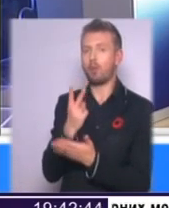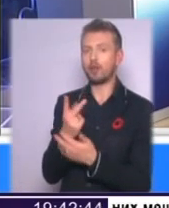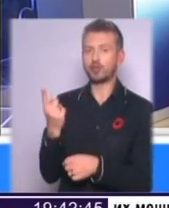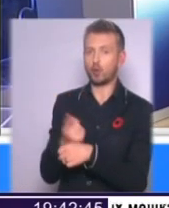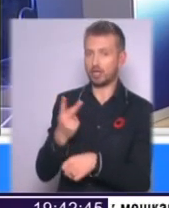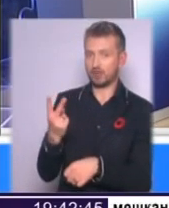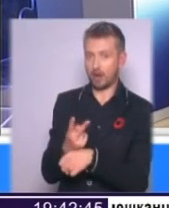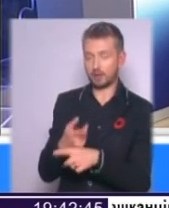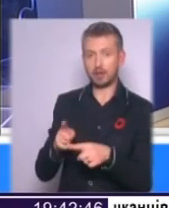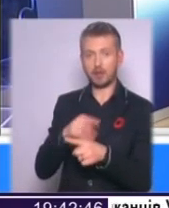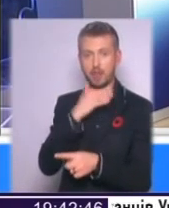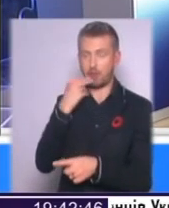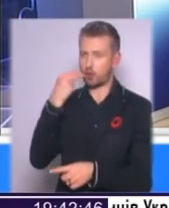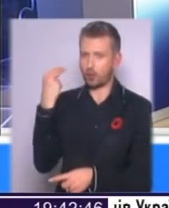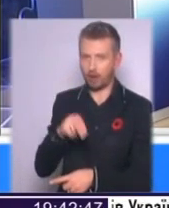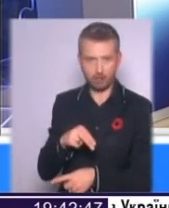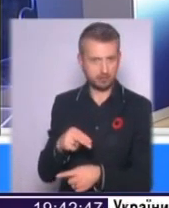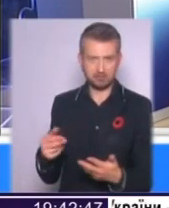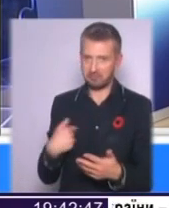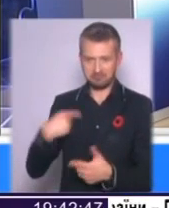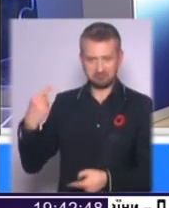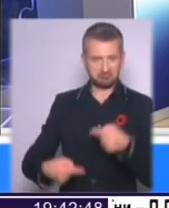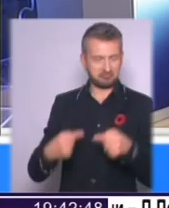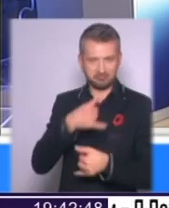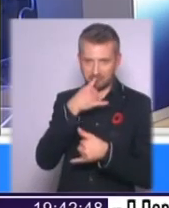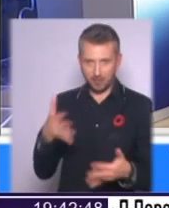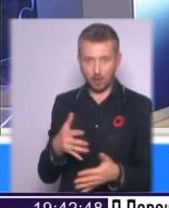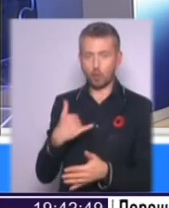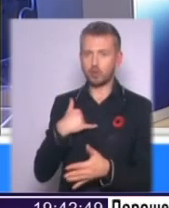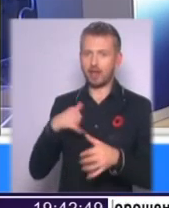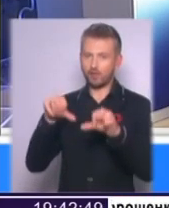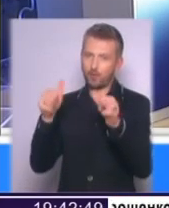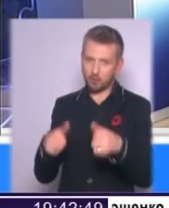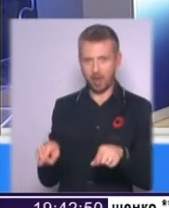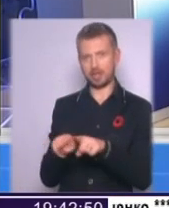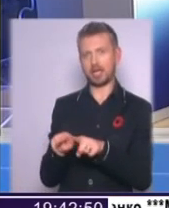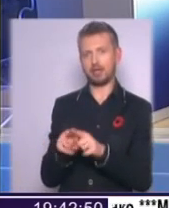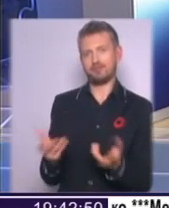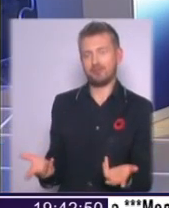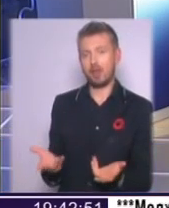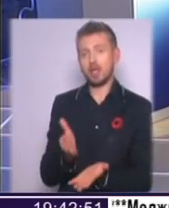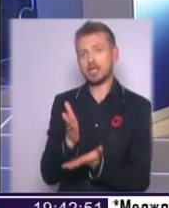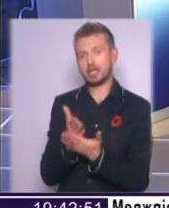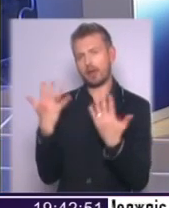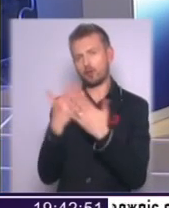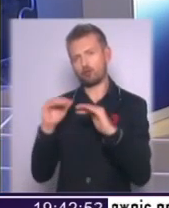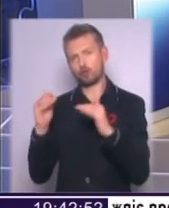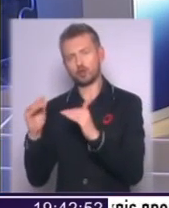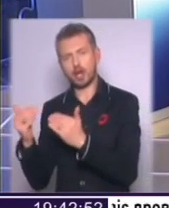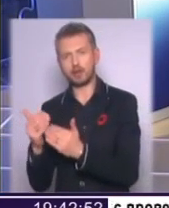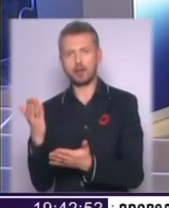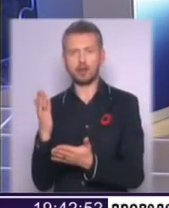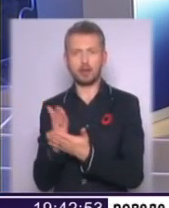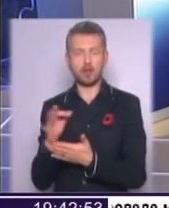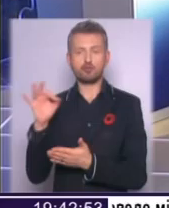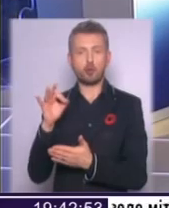рази, це набагато краще, тут немає навіть сумніву, але в нас формат просто такий, розумієте, є сюжети, є щодо метро,